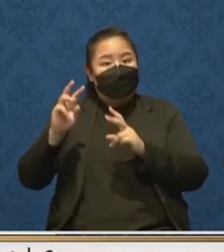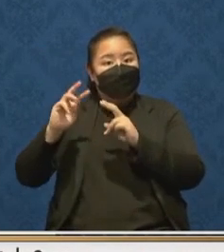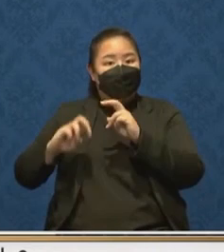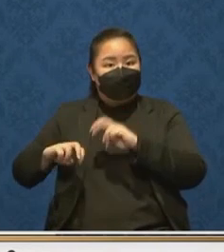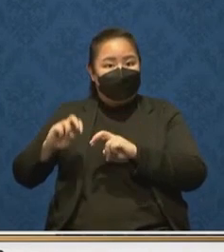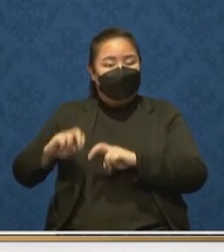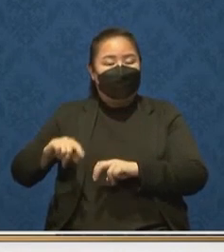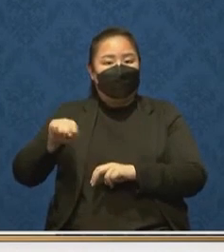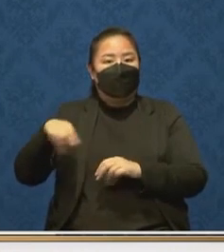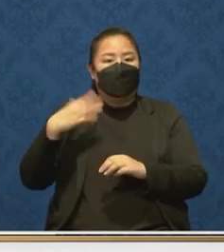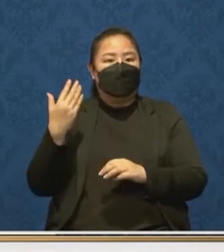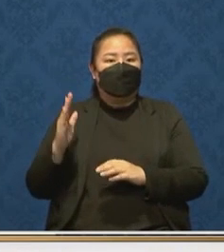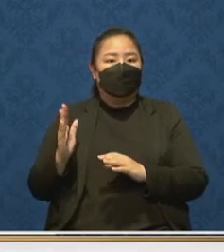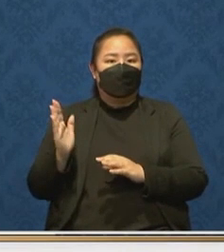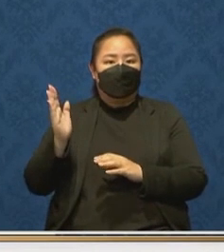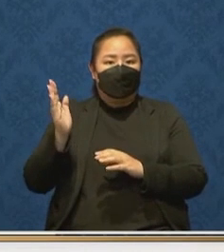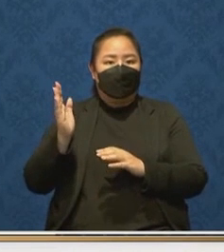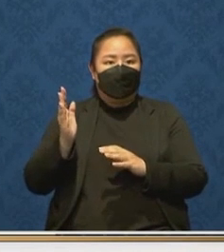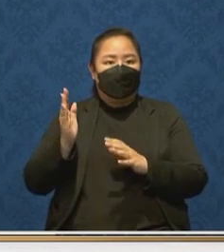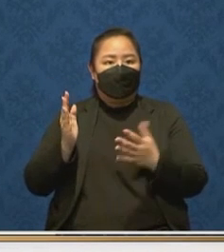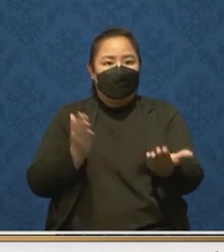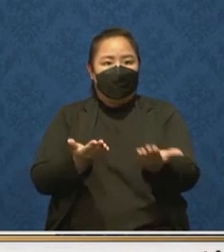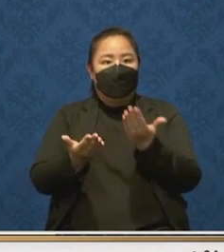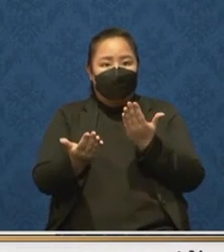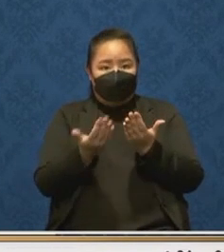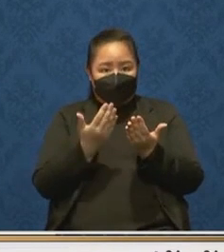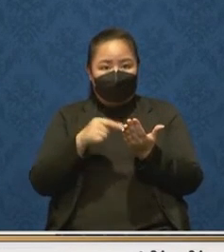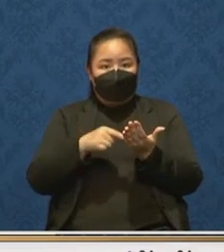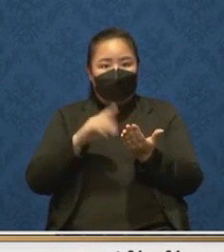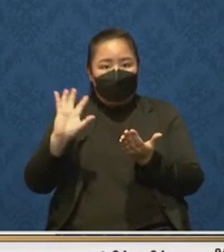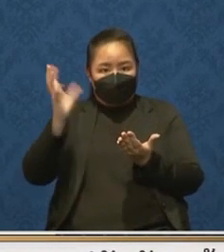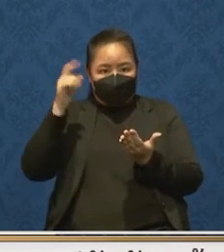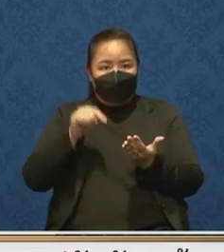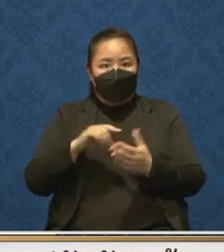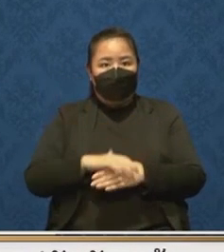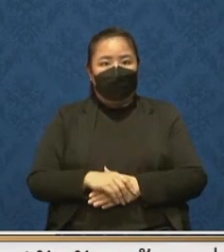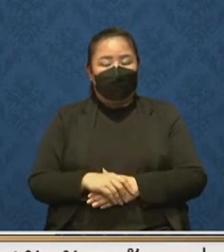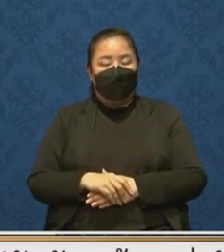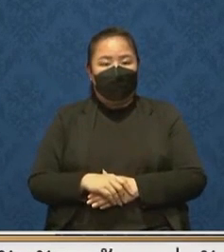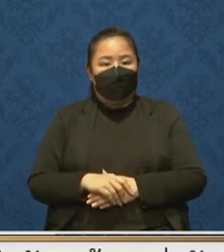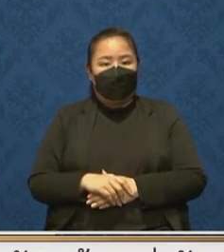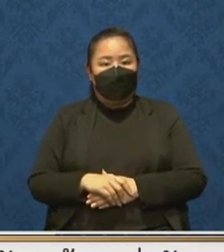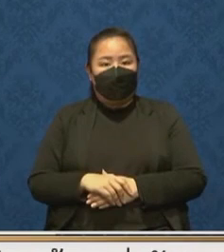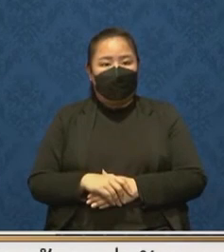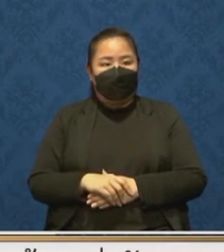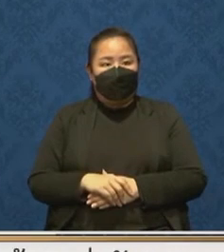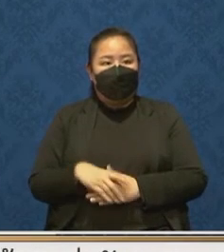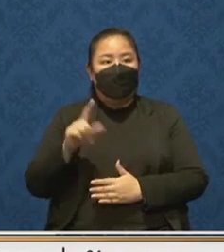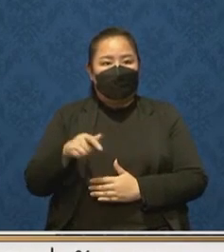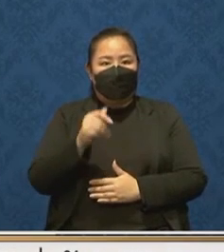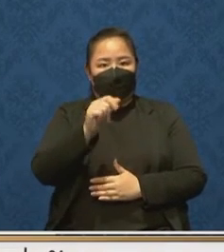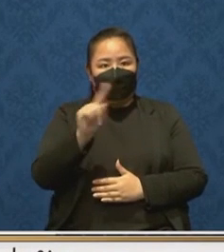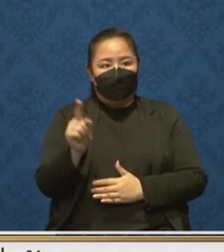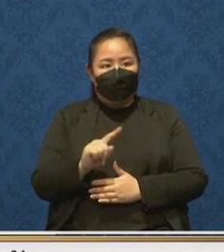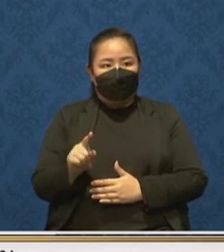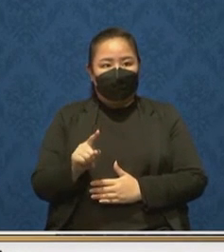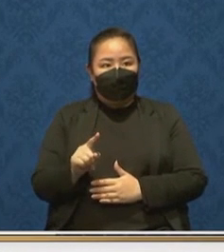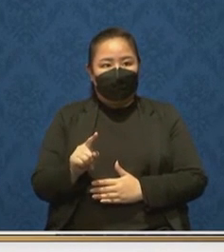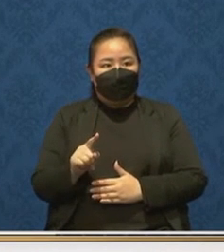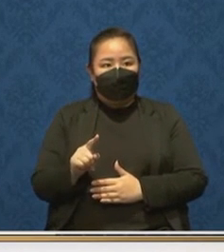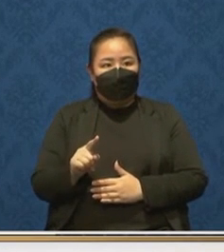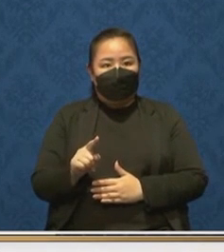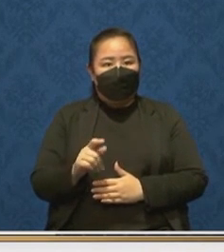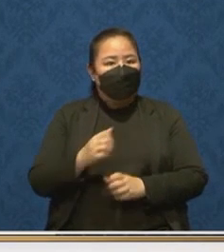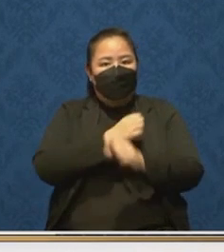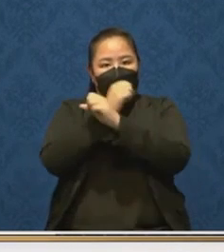5 ชะนิด5 ชะบับ1 ใน 5 ของโกออกมาบอกยืนยนว่าAstraZeneca ป้องกัน